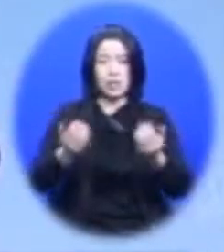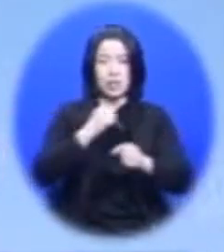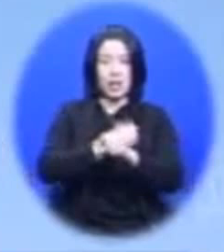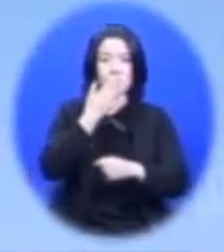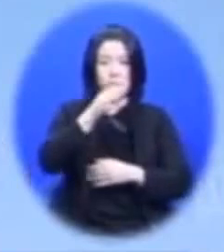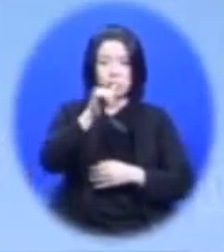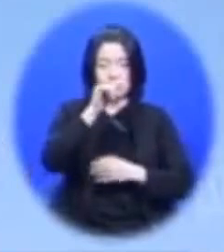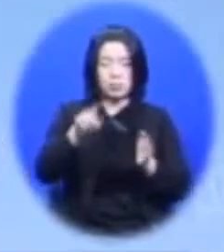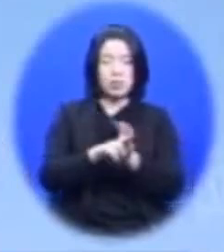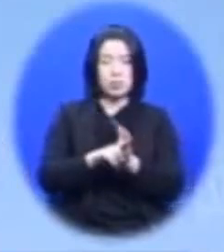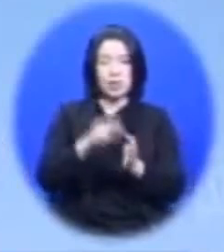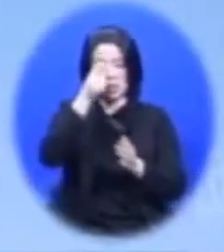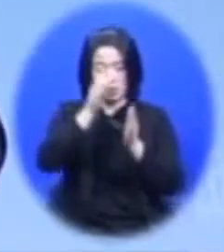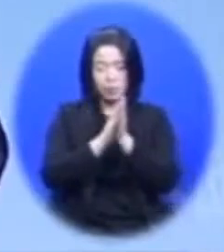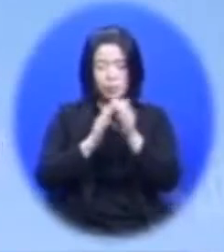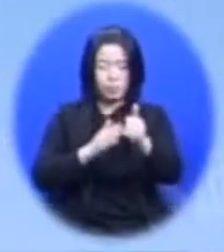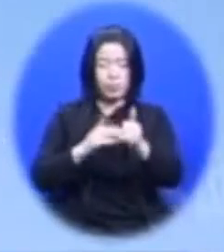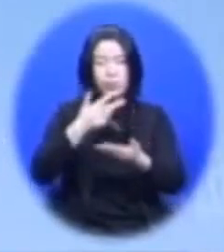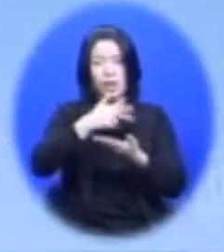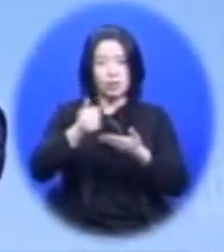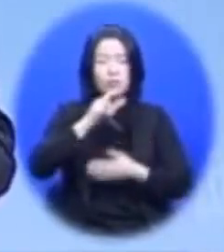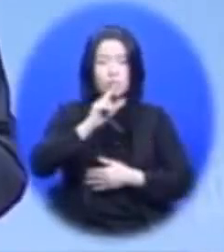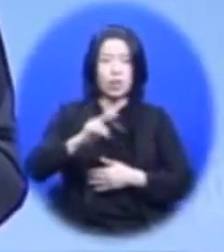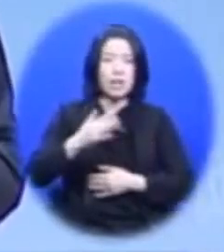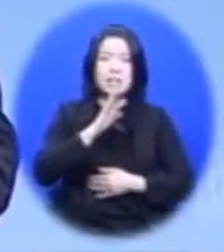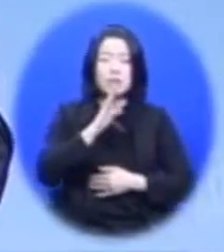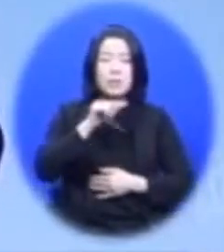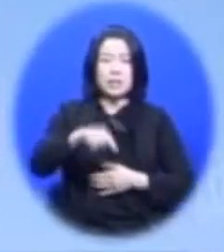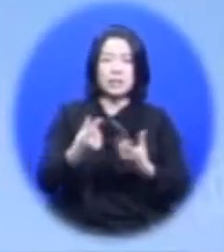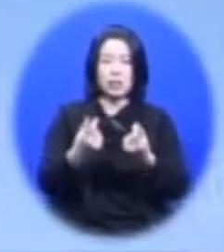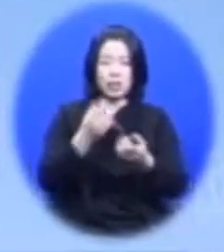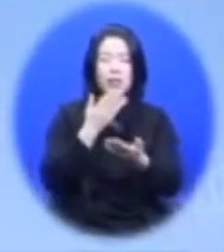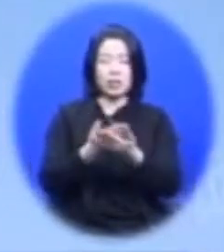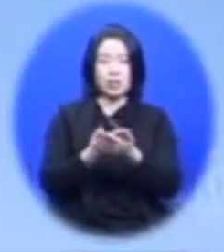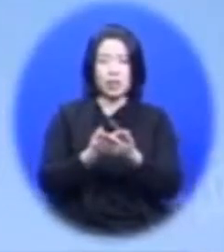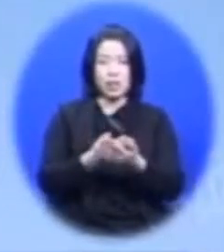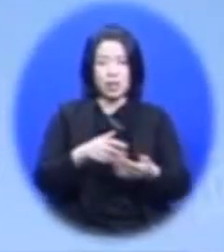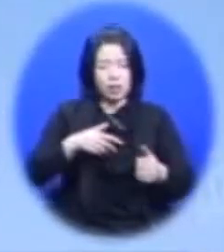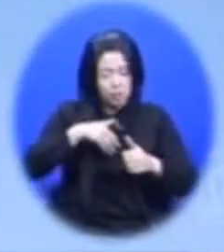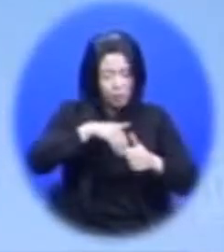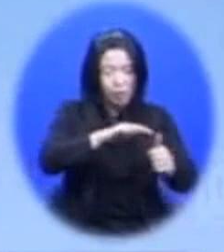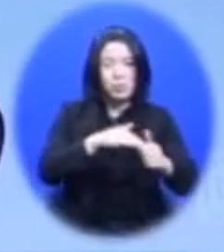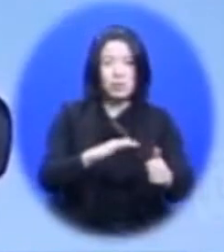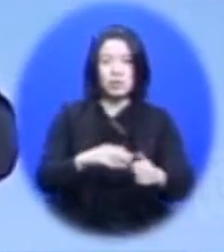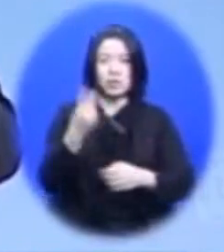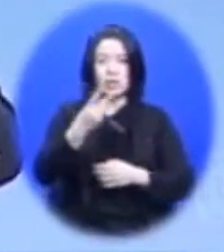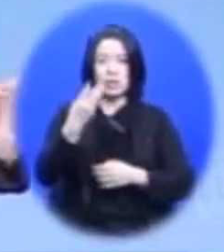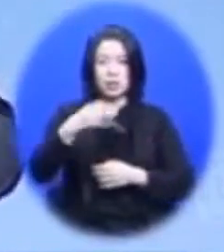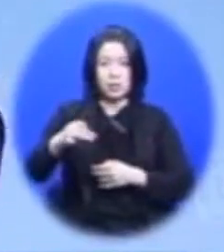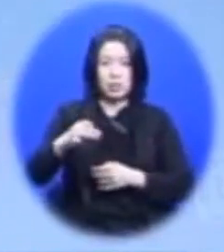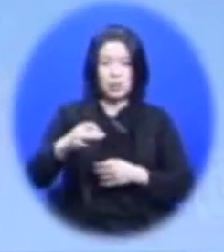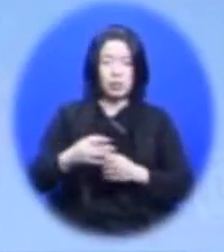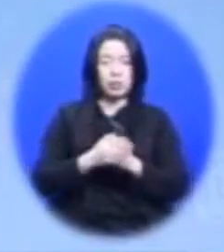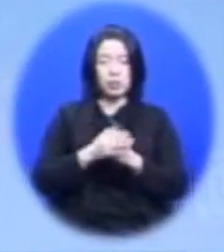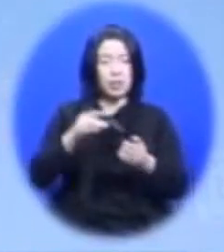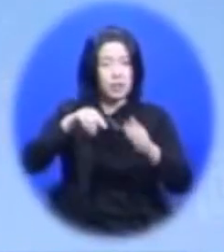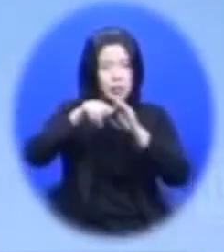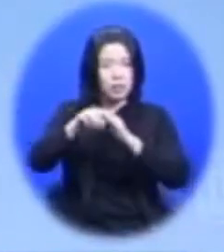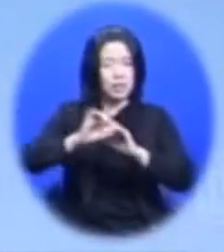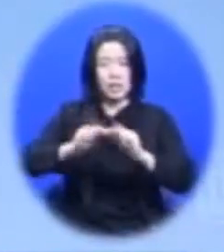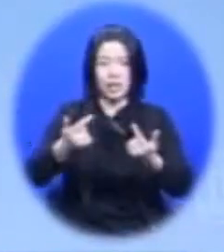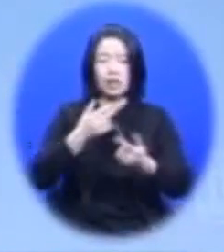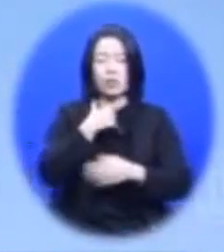시간 기도합시다. 주여 정말 그리하소서. 떠밀리듯이 2014년도로 들어가지 않게 되기를